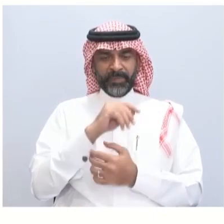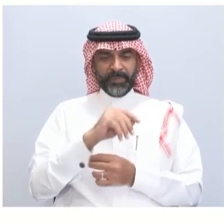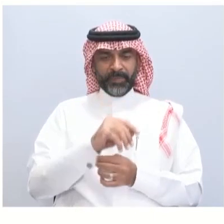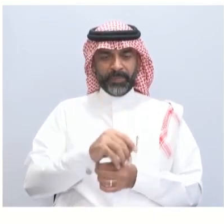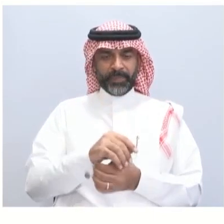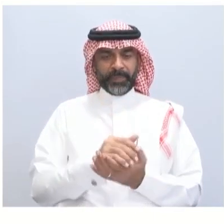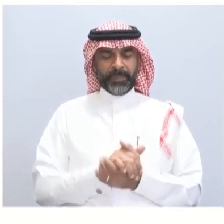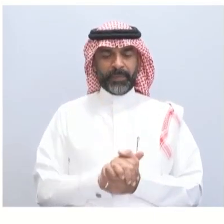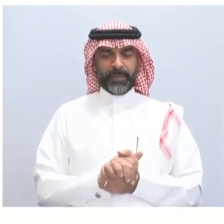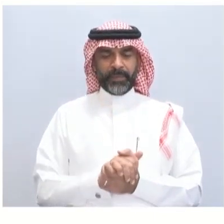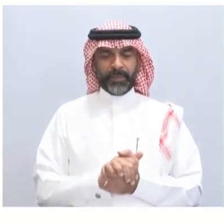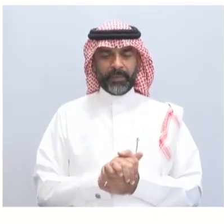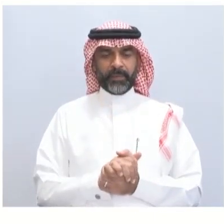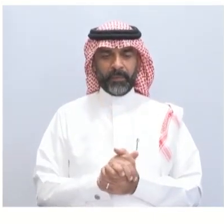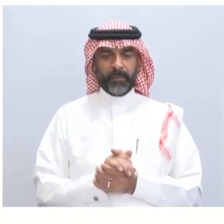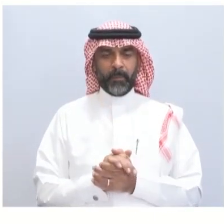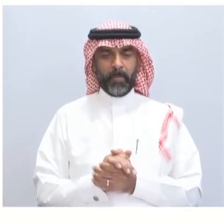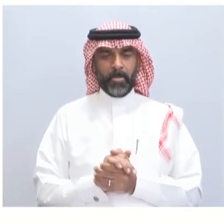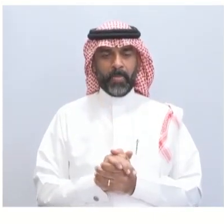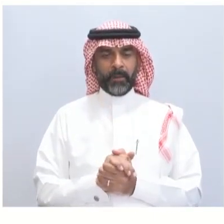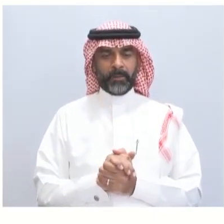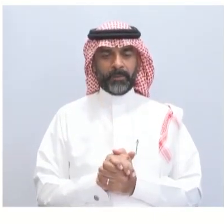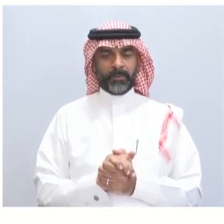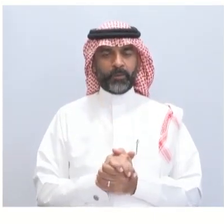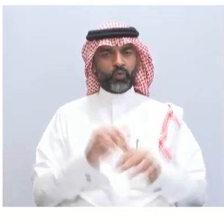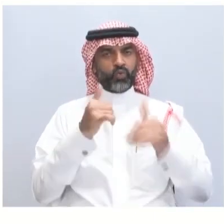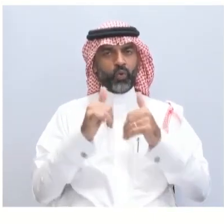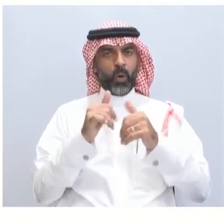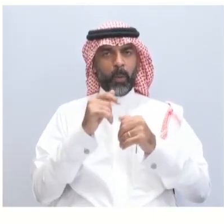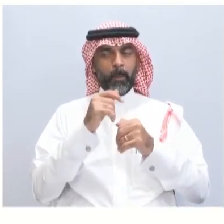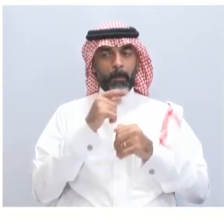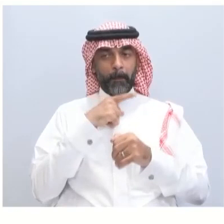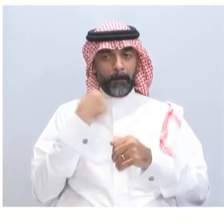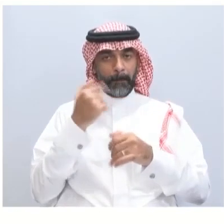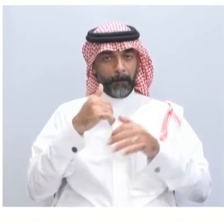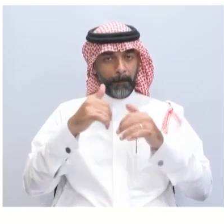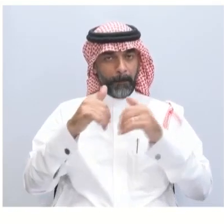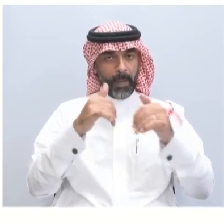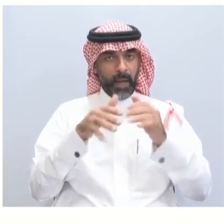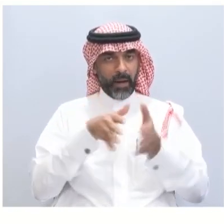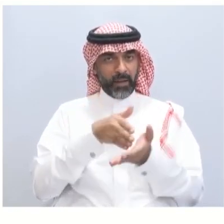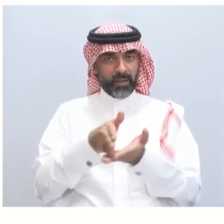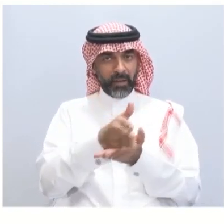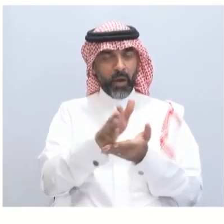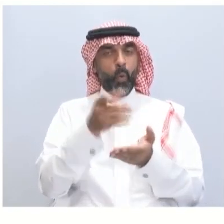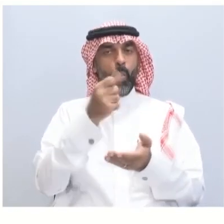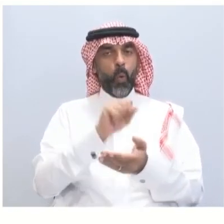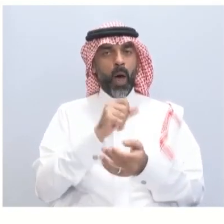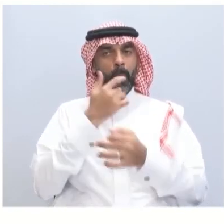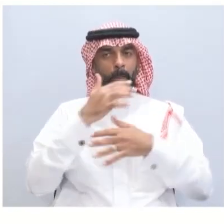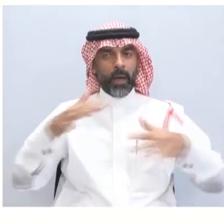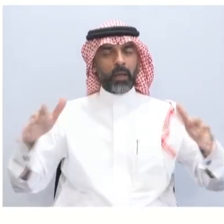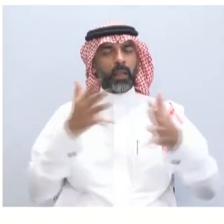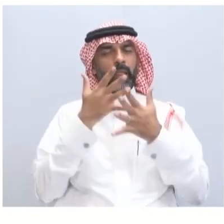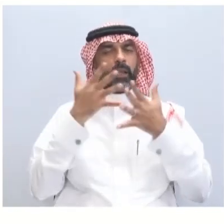ومرور الكثير من الطرق البريه والبحريه المهمه الخاصه بالتجاره بالاضافه الى